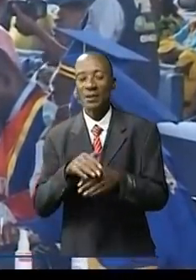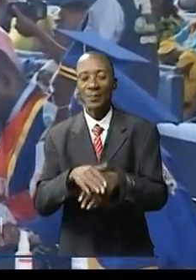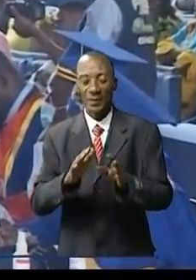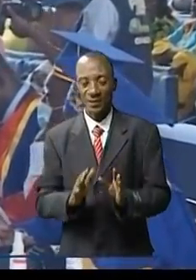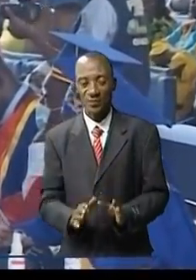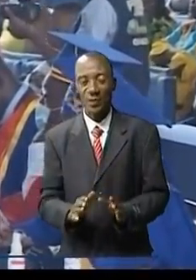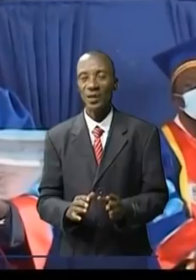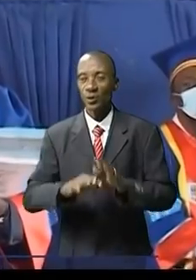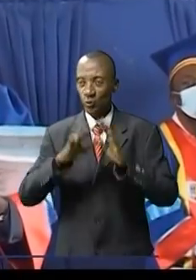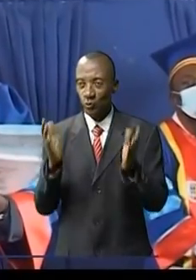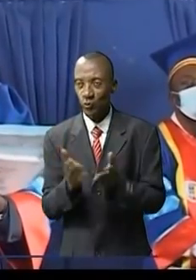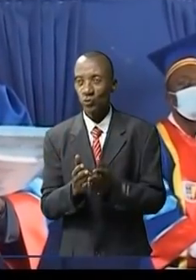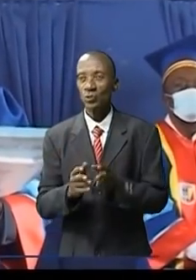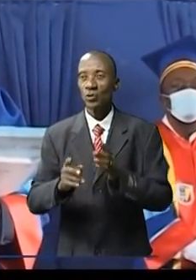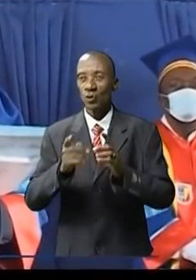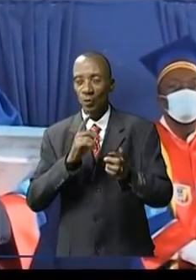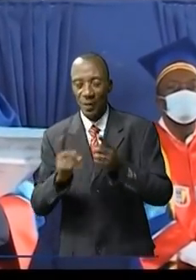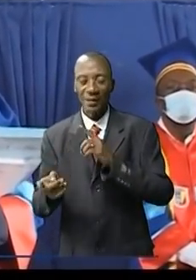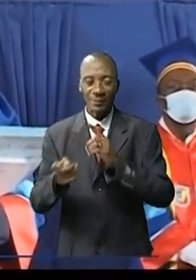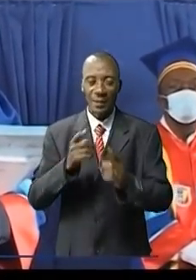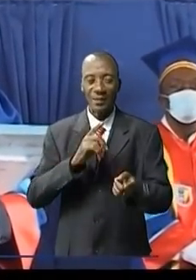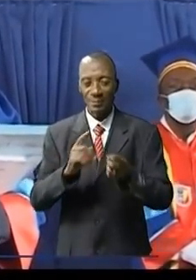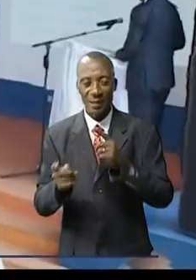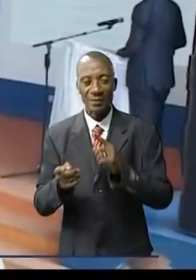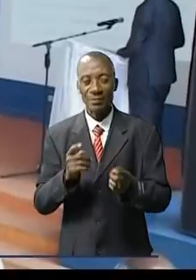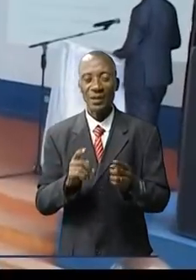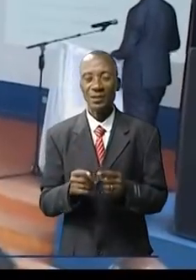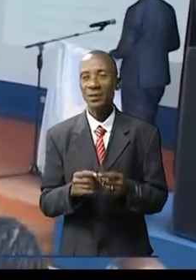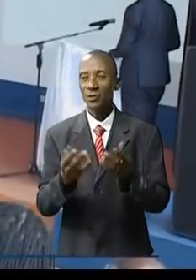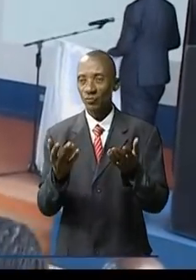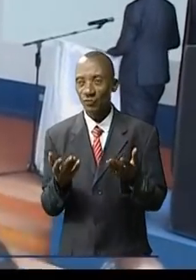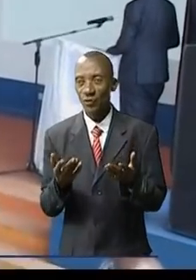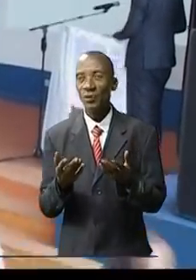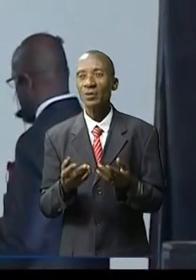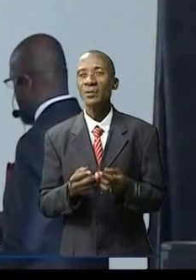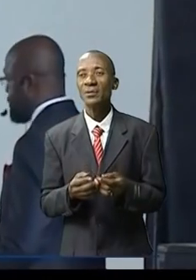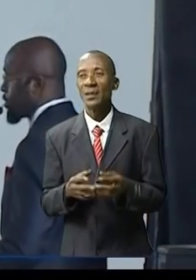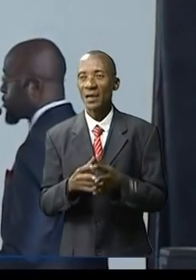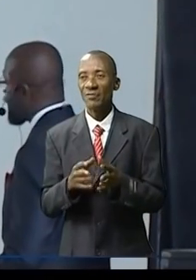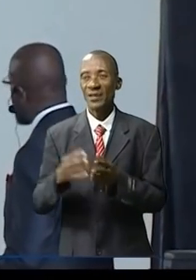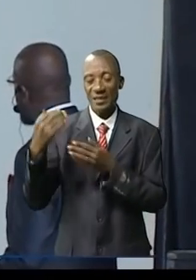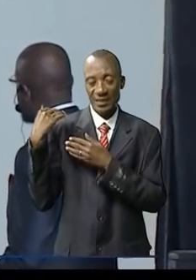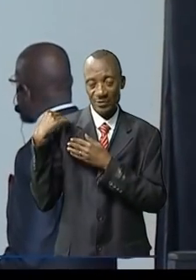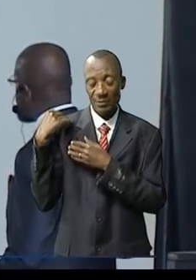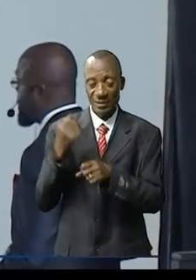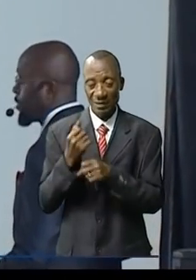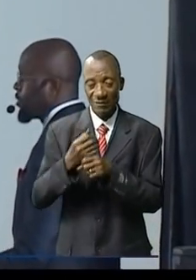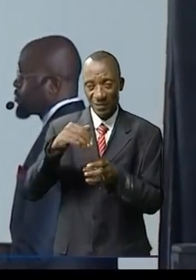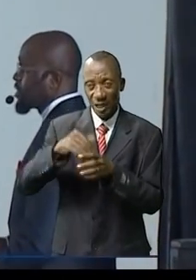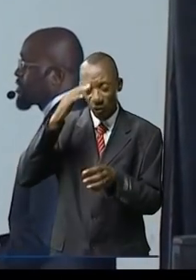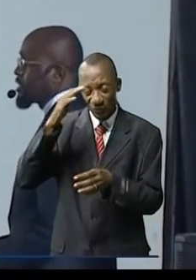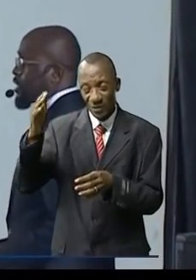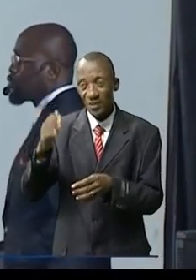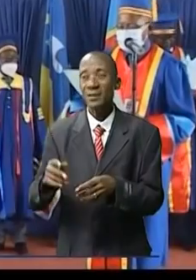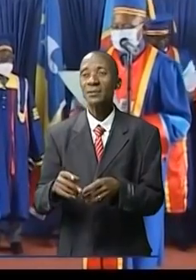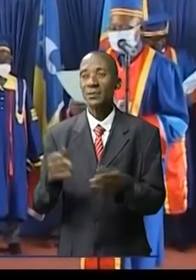professeurs d'université a jugé recevable la thèse rédigée par le chef des travaux, Innocent Kachongwe, qui désormais devient